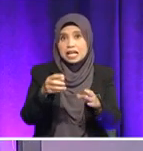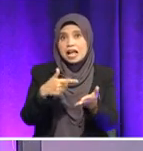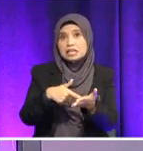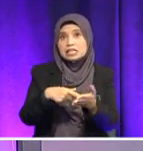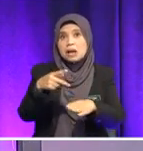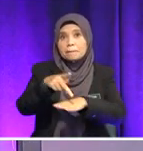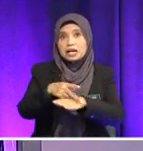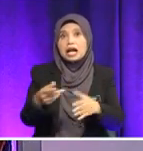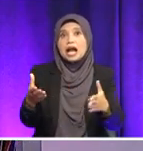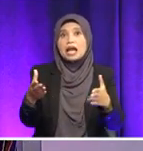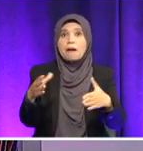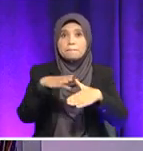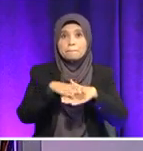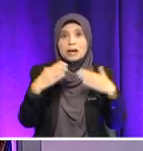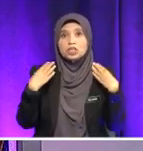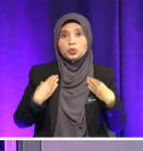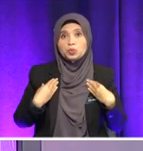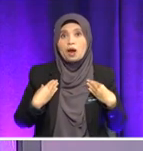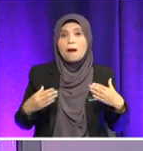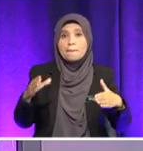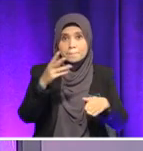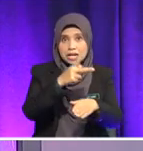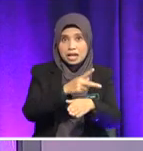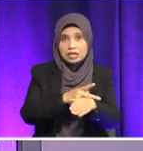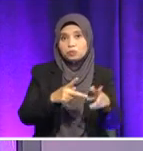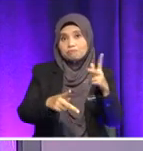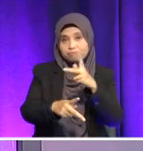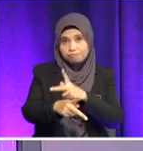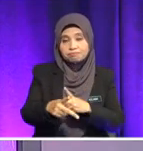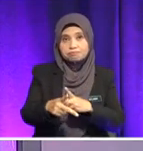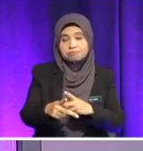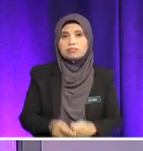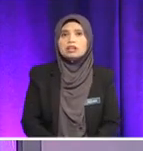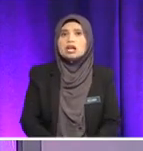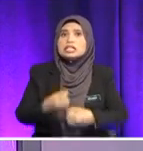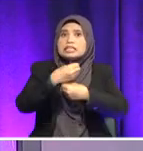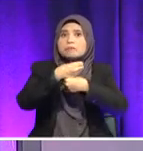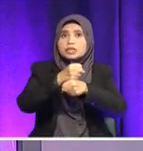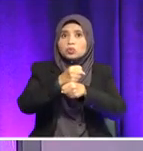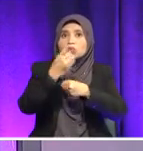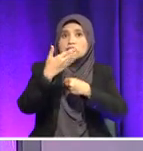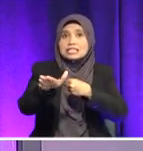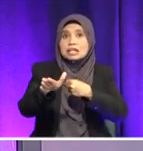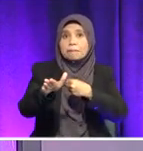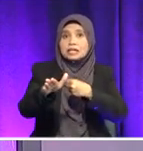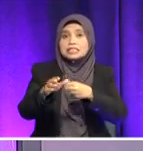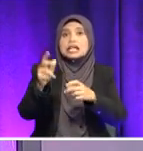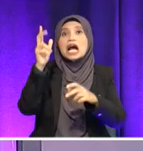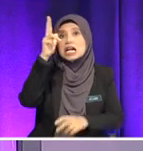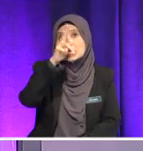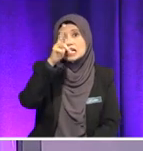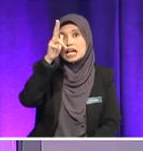itu jadi kita akan belajar tentang pelembagaan persekutuan sobat 57 yang mana y-nya dibentuk selepas kerajaan